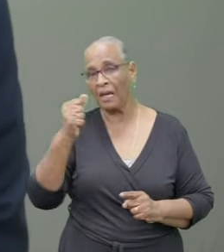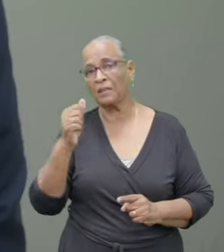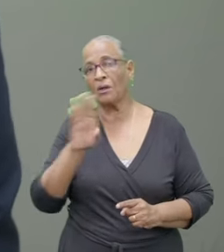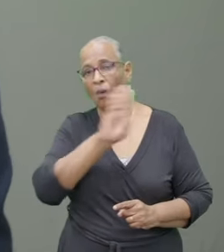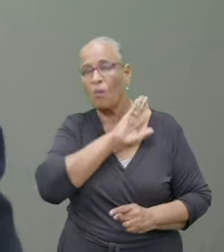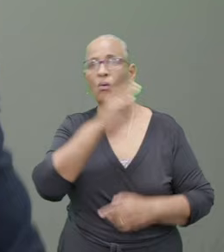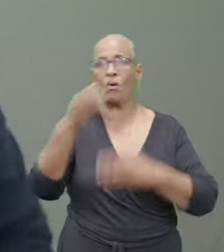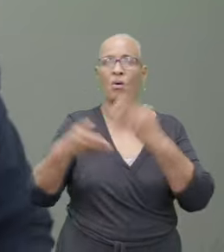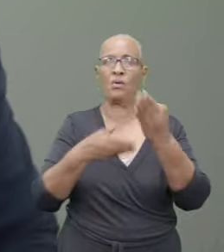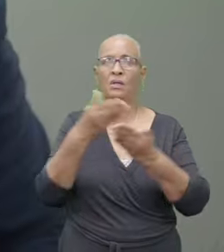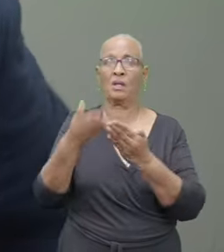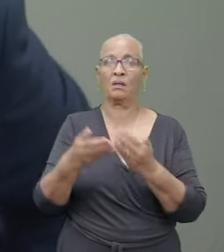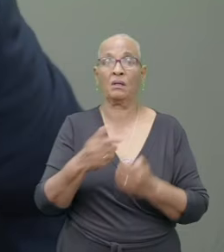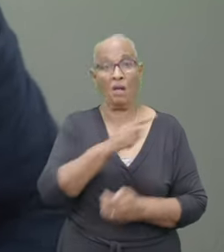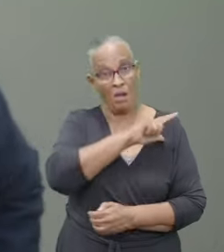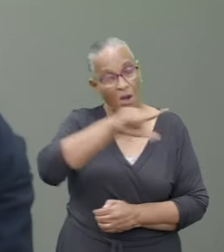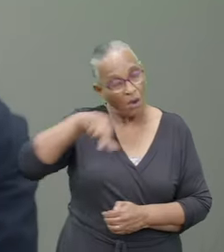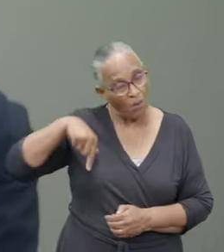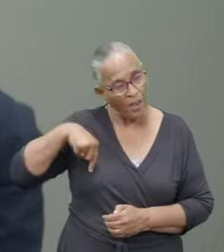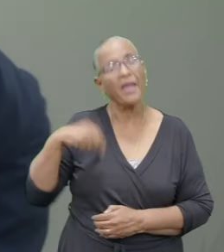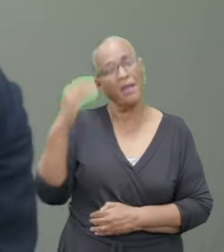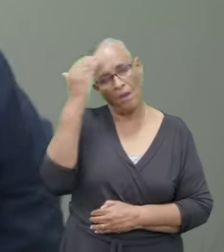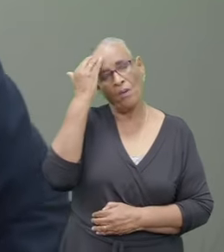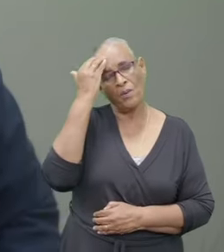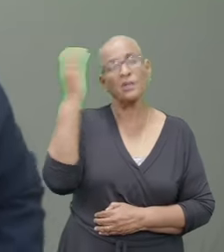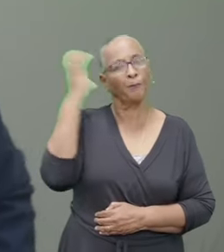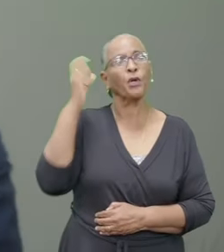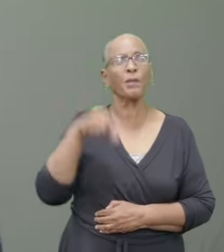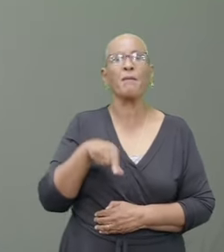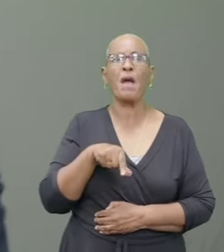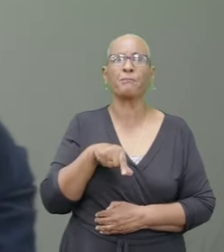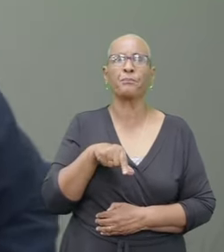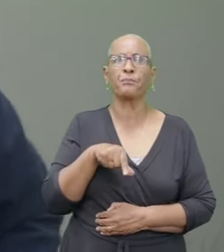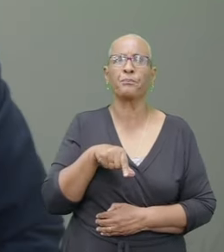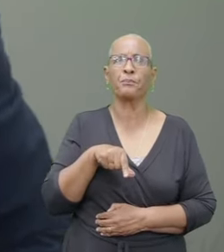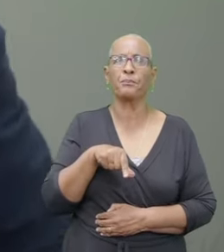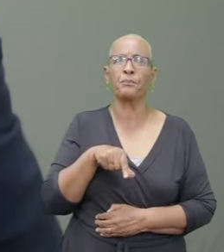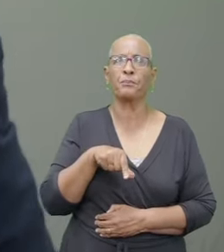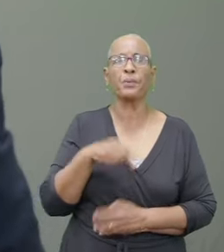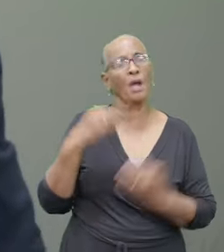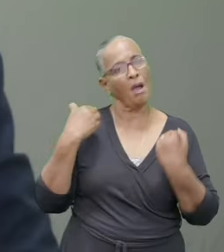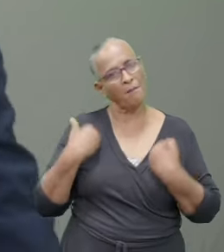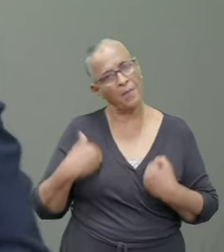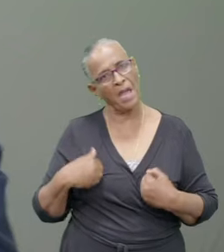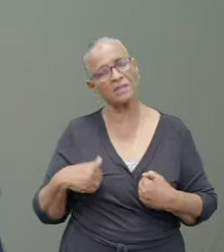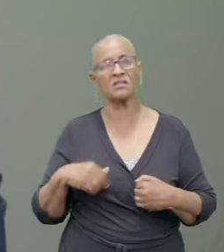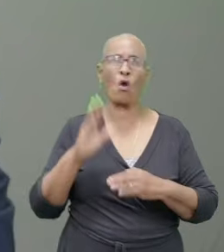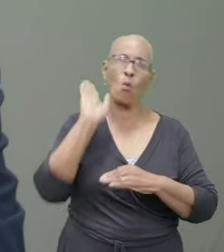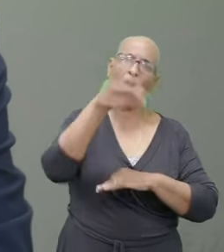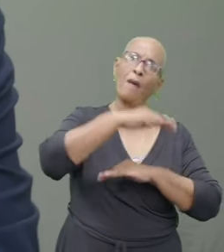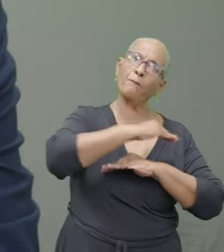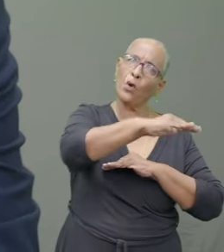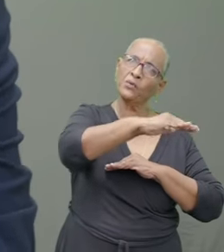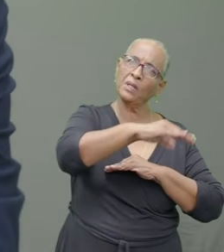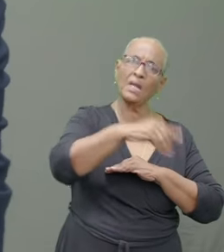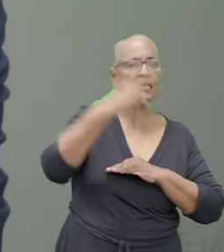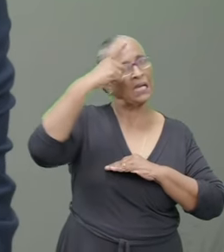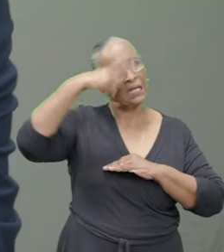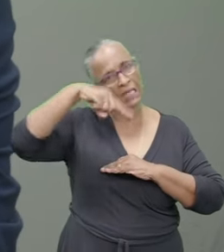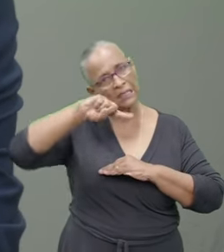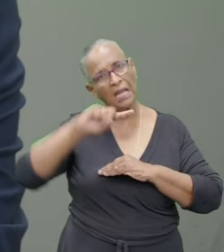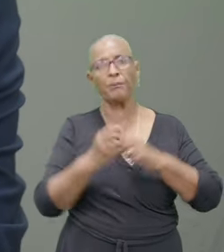als regering erkennen, er is een probleem voor betreft het vertrekken van zorgpersoneel, met name gespecialiseerd